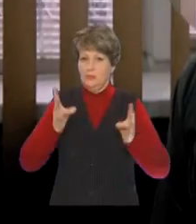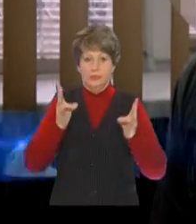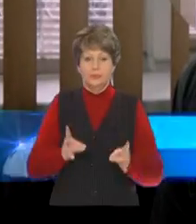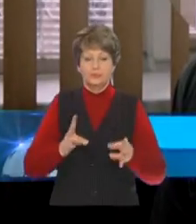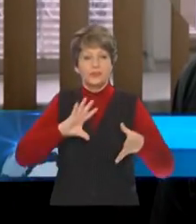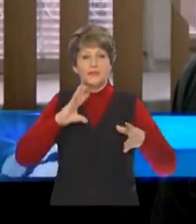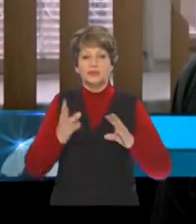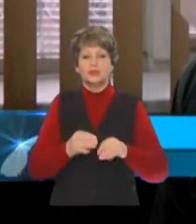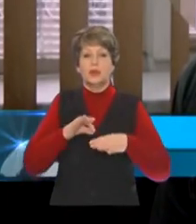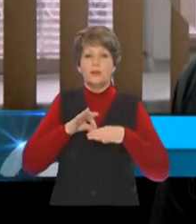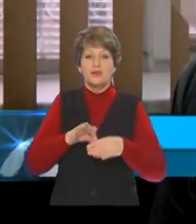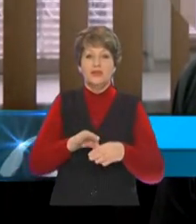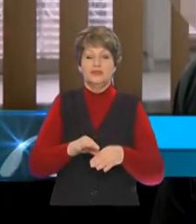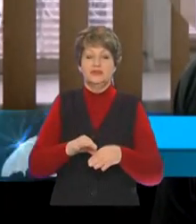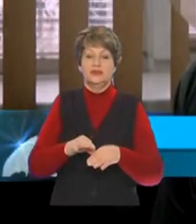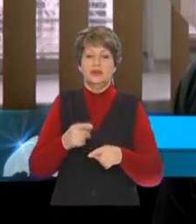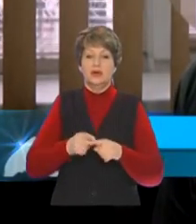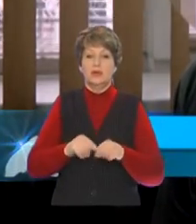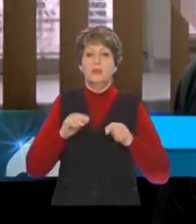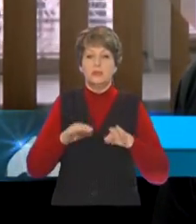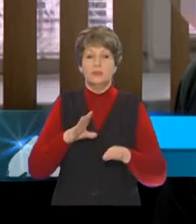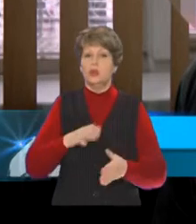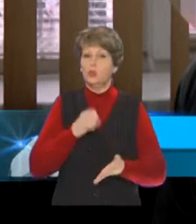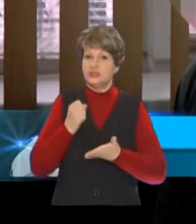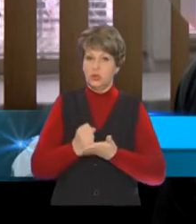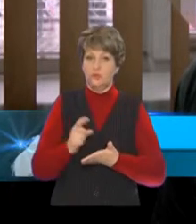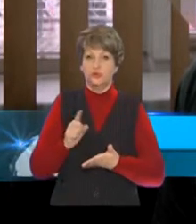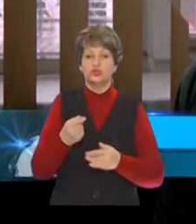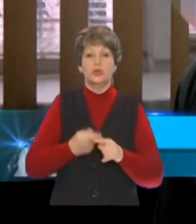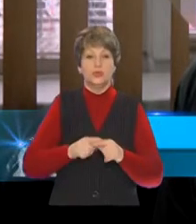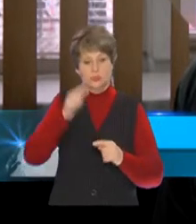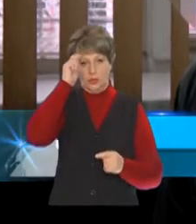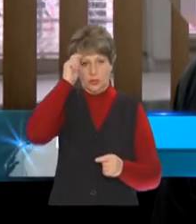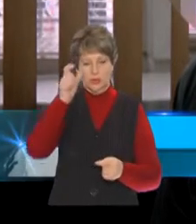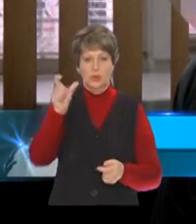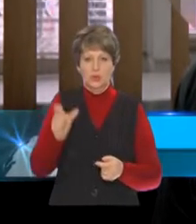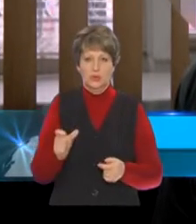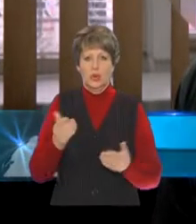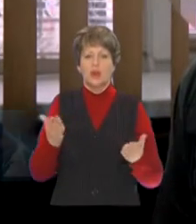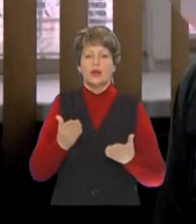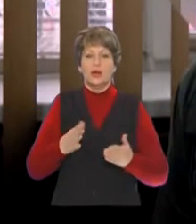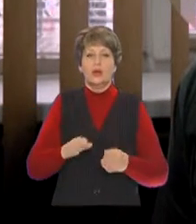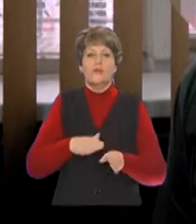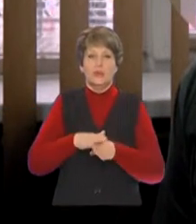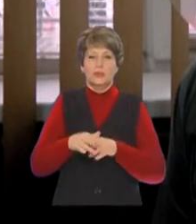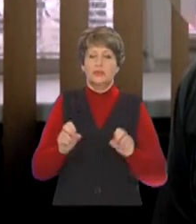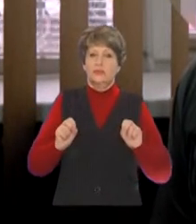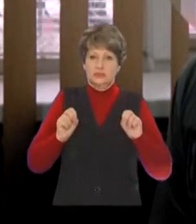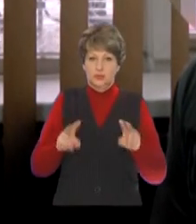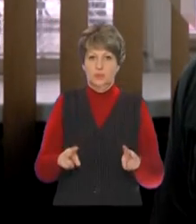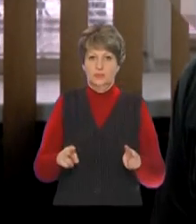В результаті проведення оперативних заходів було встановлено, що даний громадянин, котрий скоїв даний злочин,